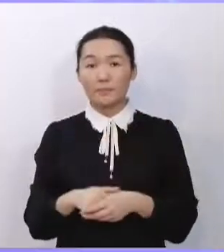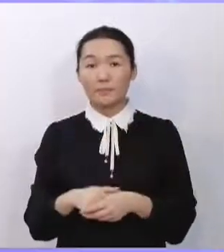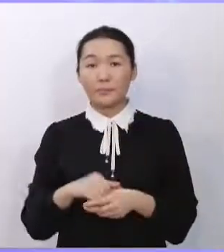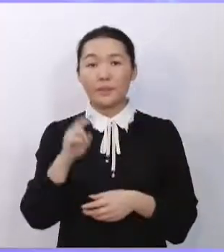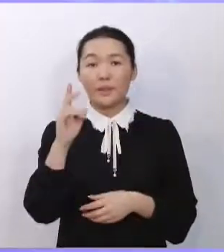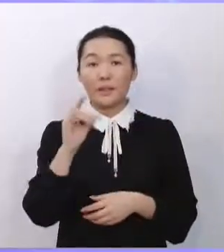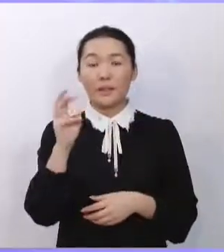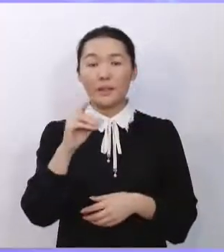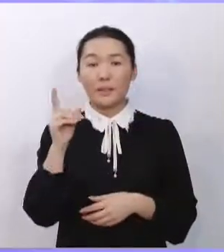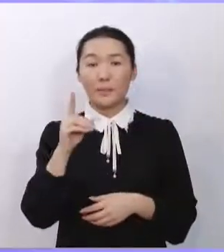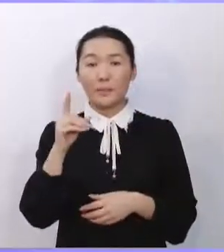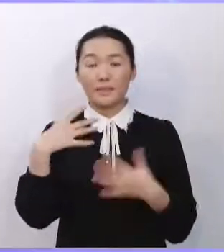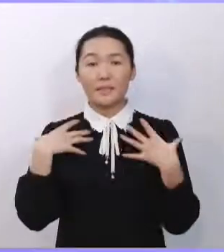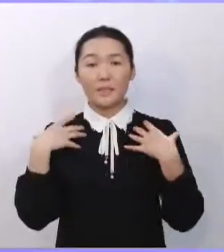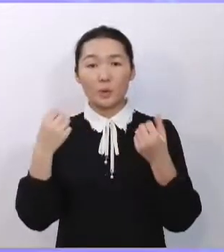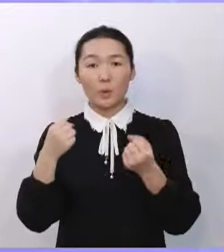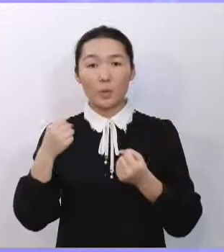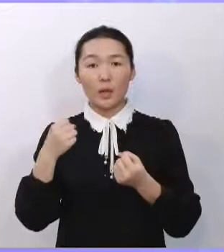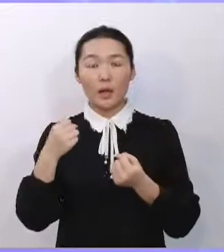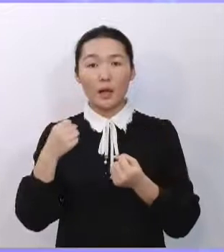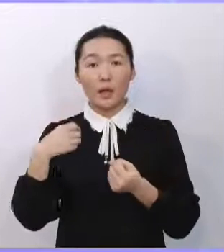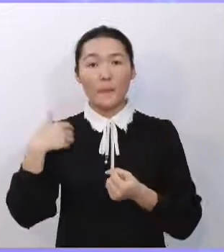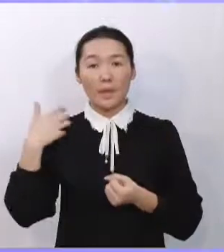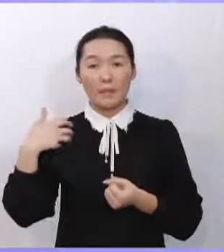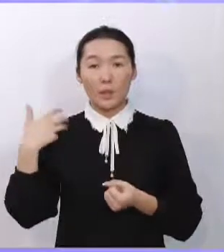Кымыз ден соолукка пайдалуу.